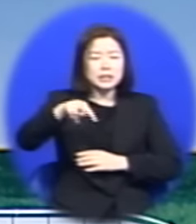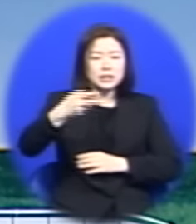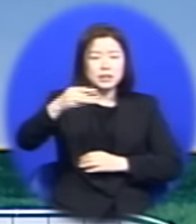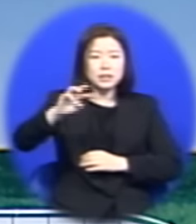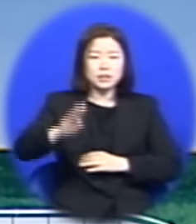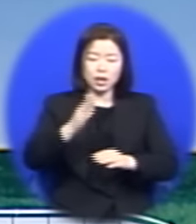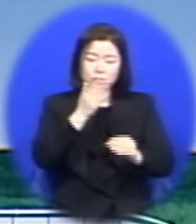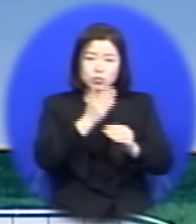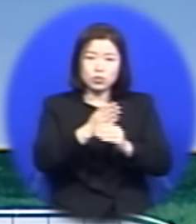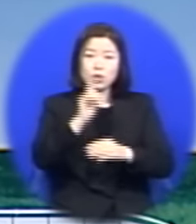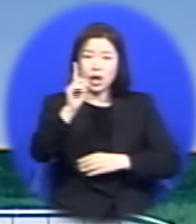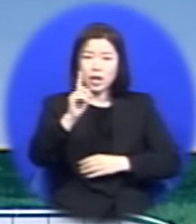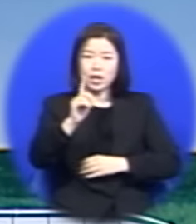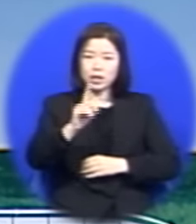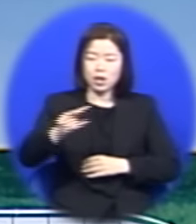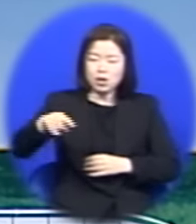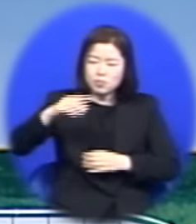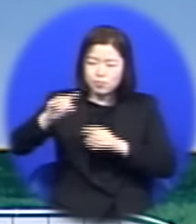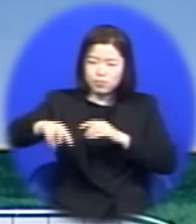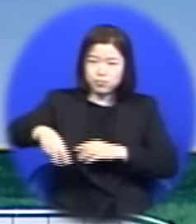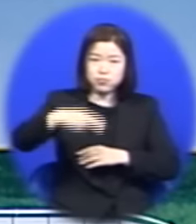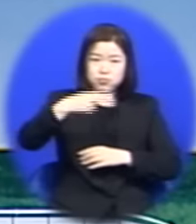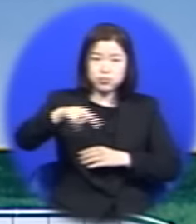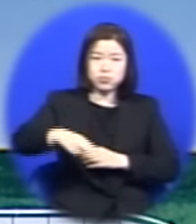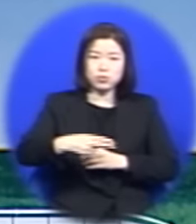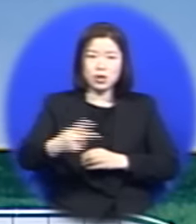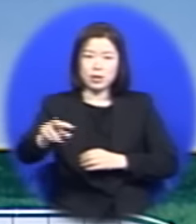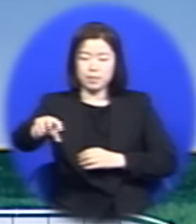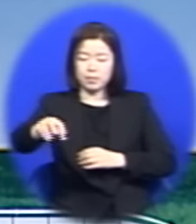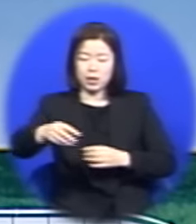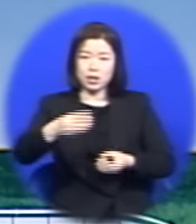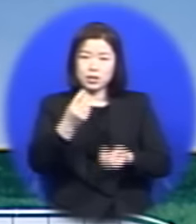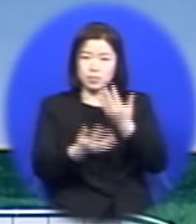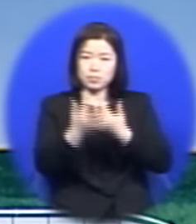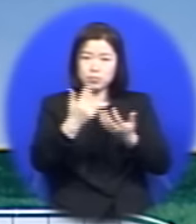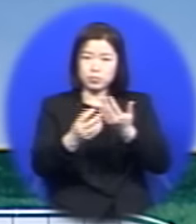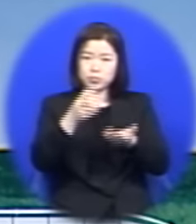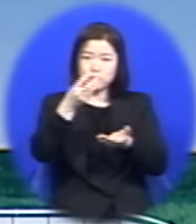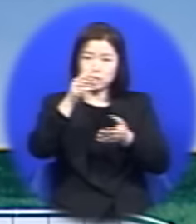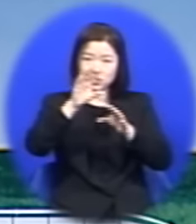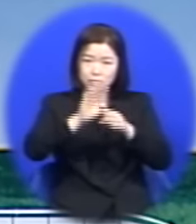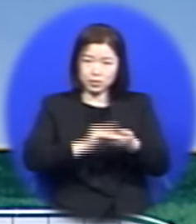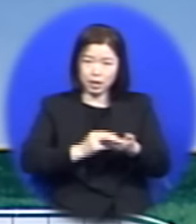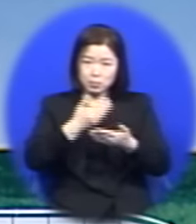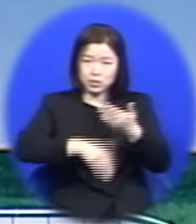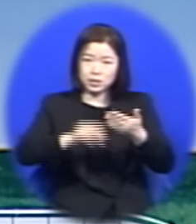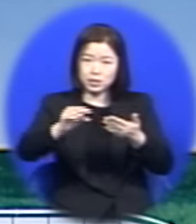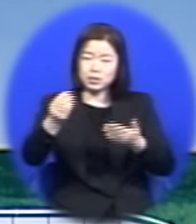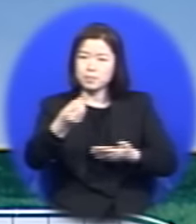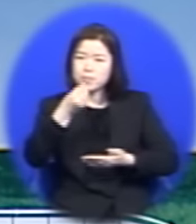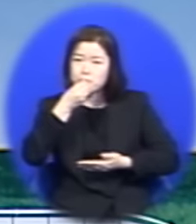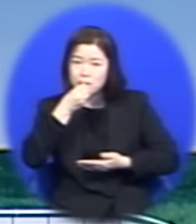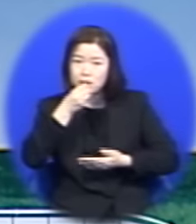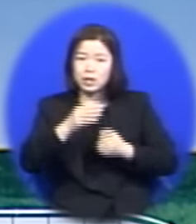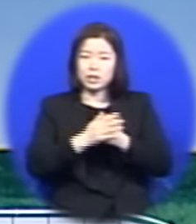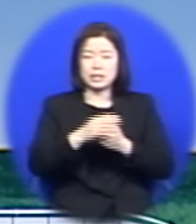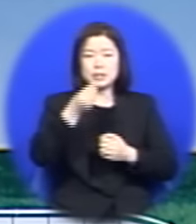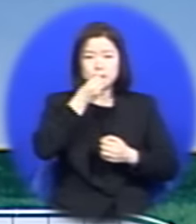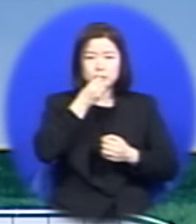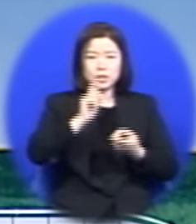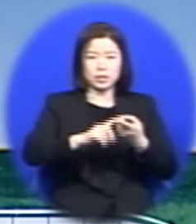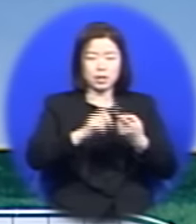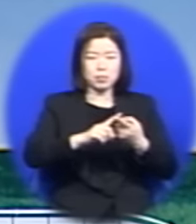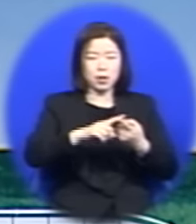부족가락으로 제단에서 집은 바 핀 수술 손에 가지고 내게로 날아와서 그것을 내 입술에 대며 이르되